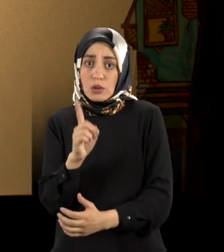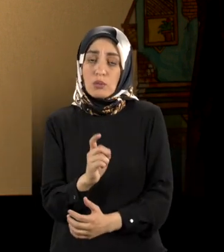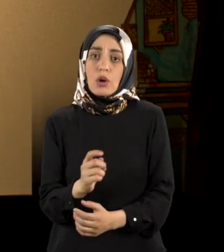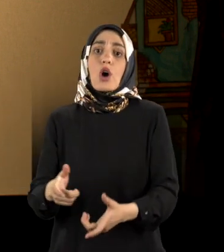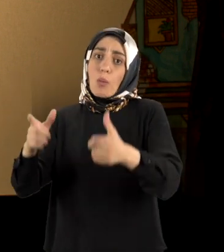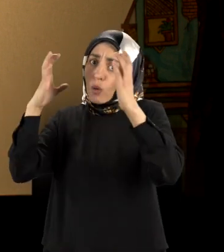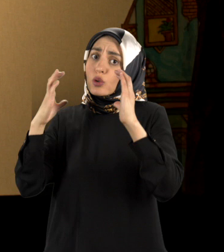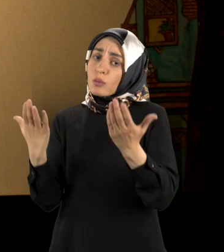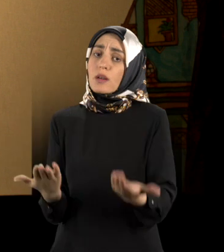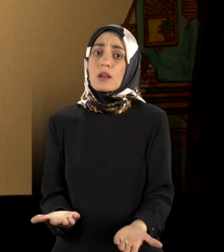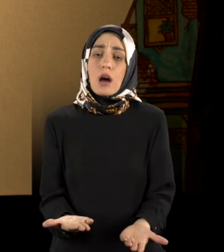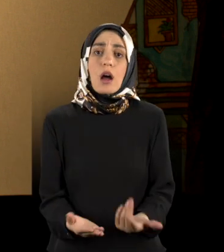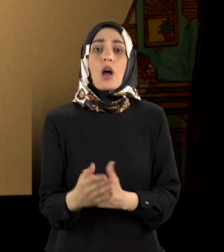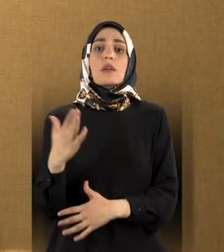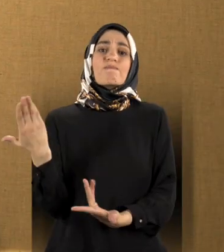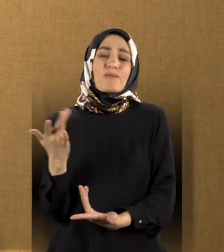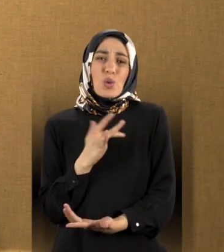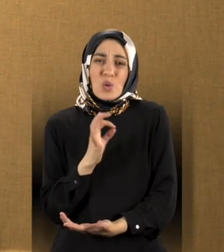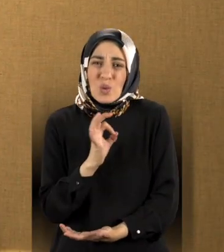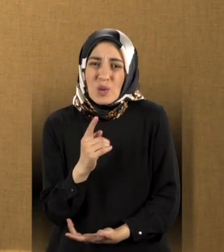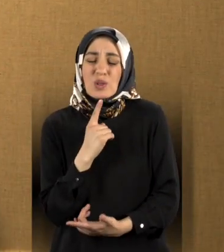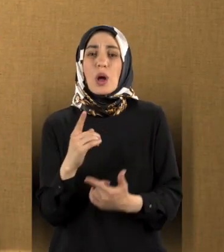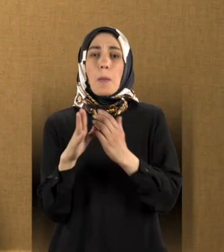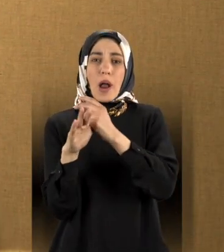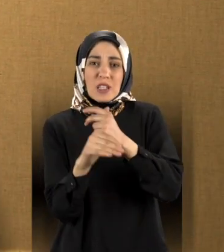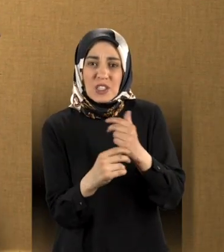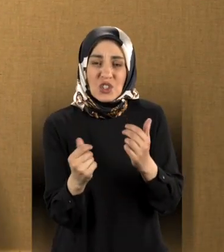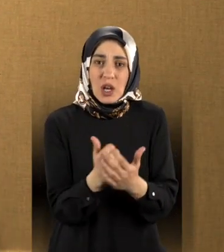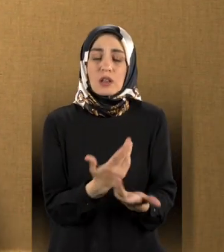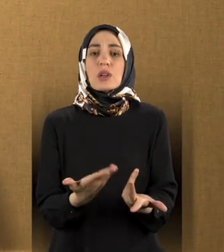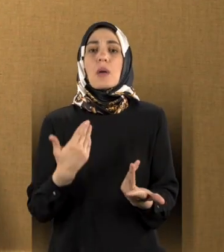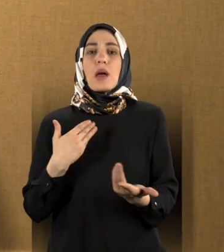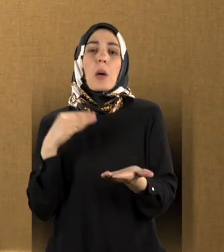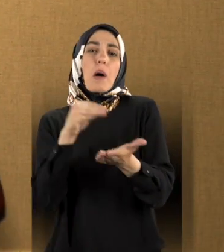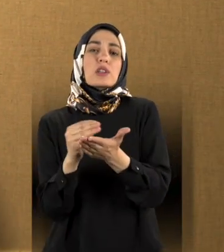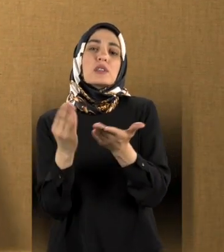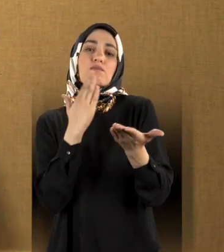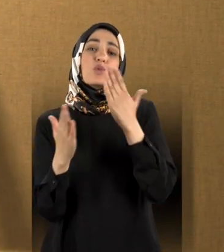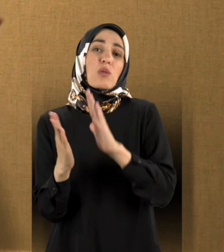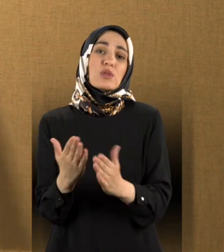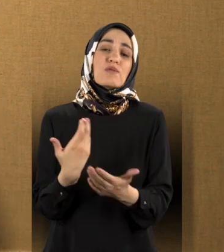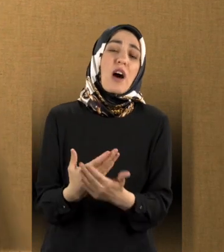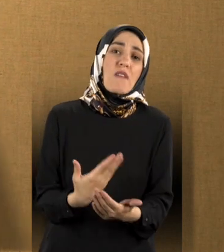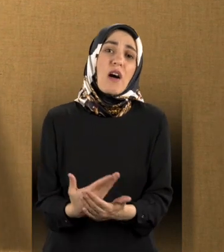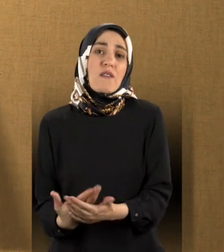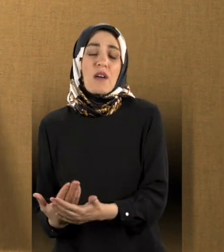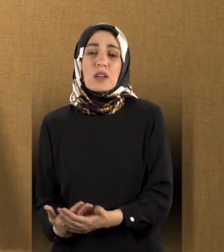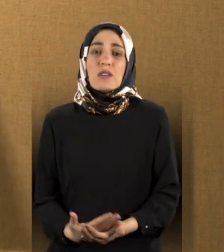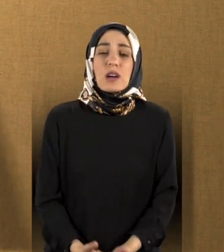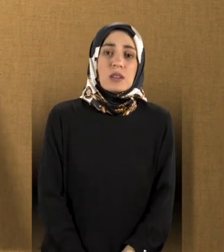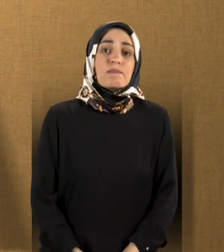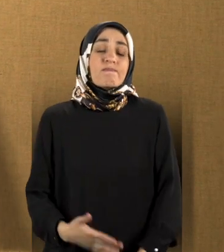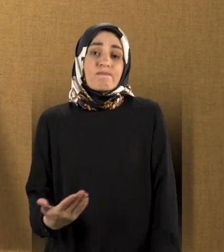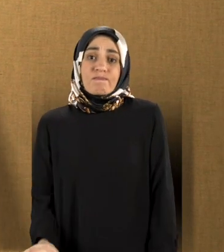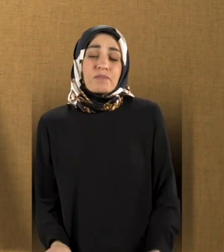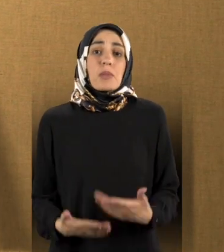başına su boşaltılırmı boşaltılma xia huysuz Haydar beyin bütün parası çalmışlardır bana verecek bahşişi bile kalmamış vah vah